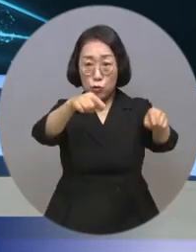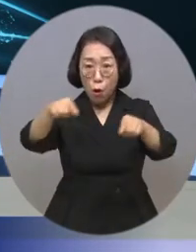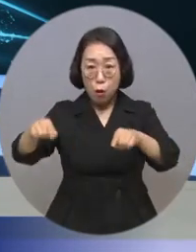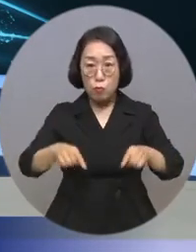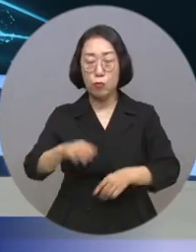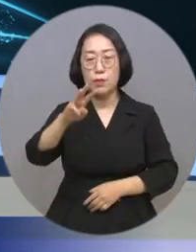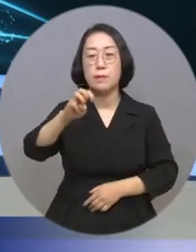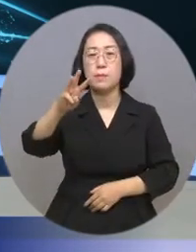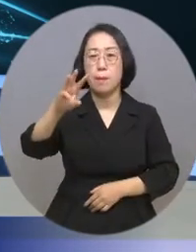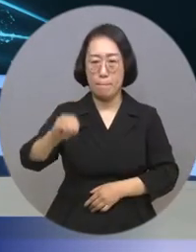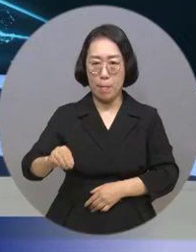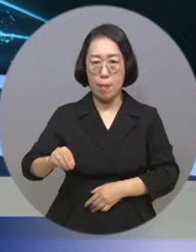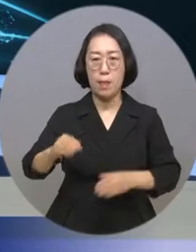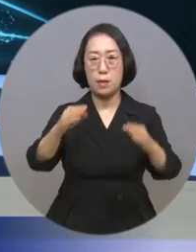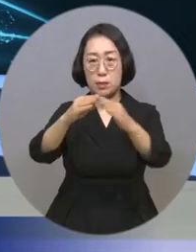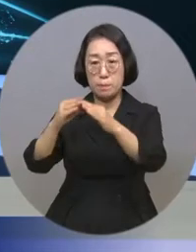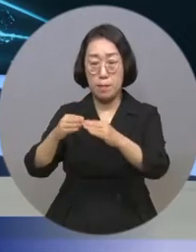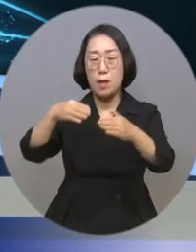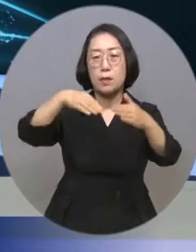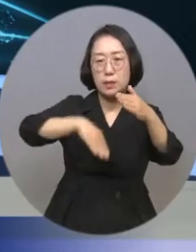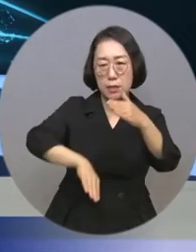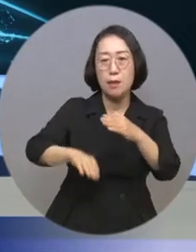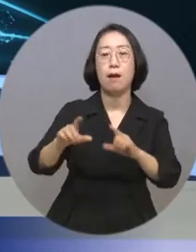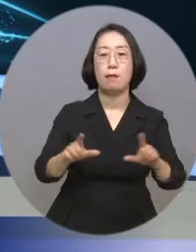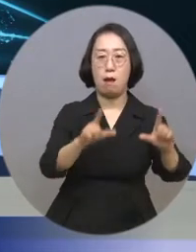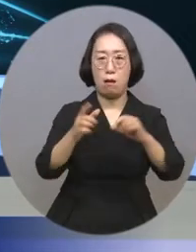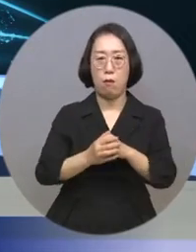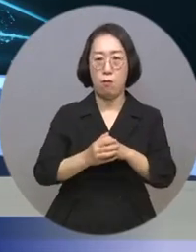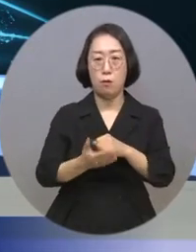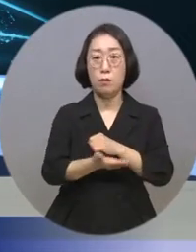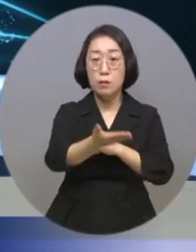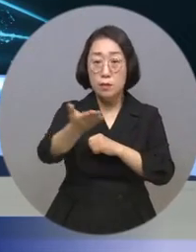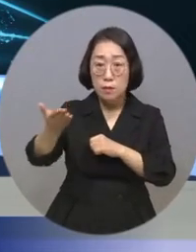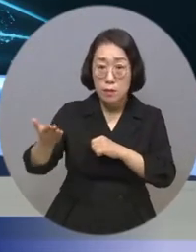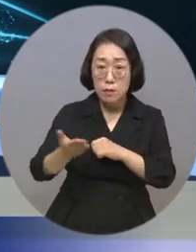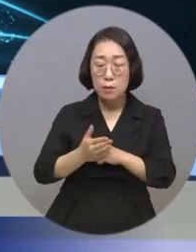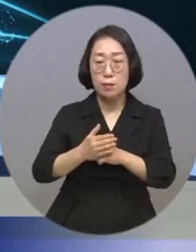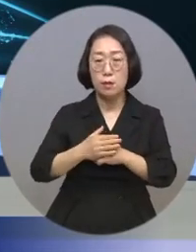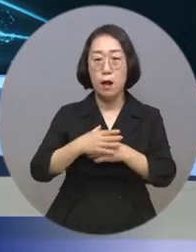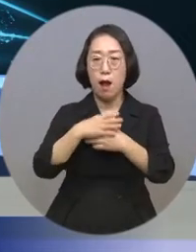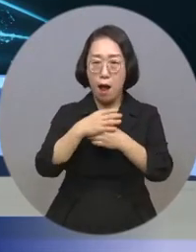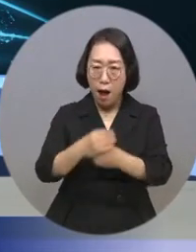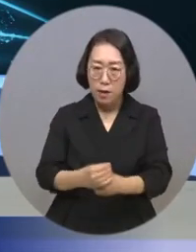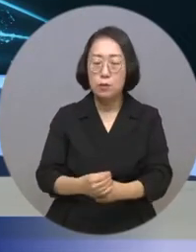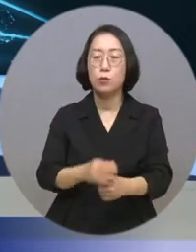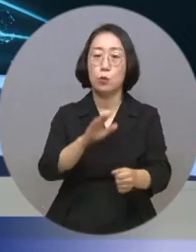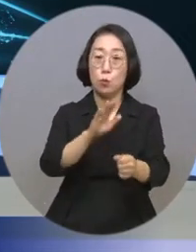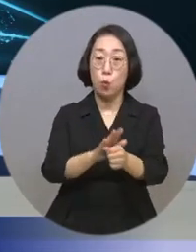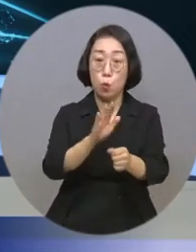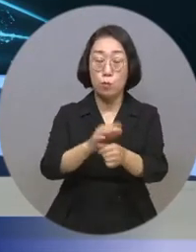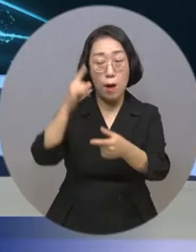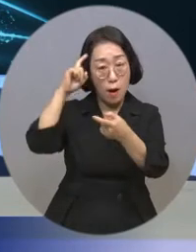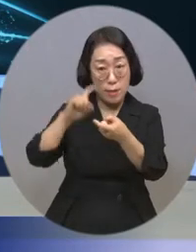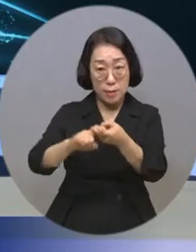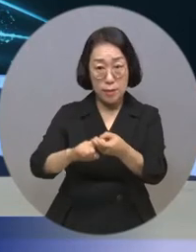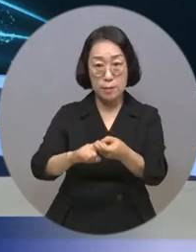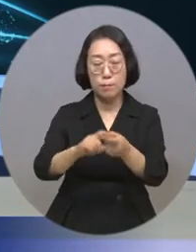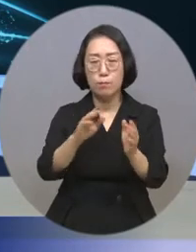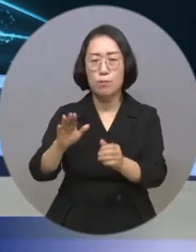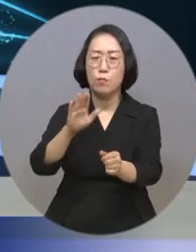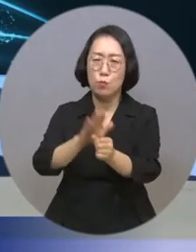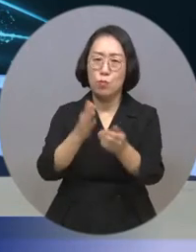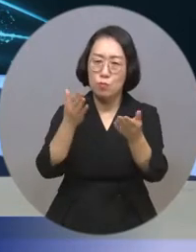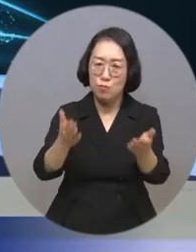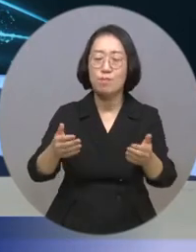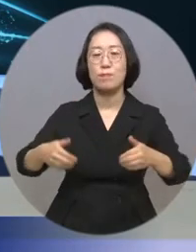전국적으로는 33만 가구에 육박합니다. 취약계층의 사회 안전망 확보에 대한 관심과 대책 마련이